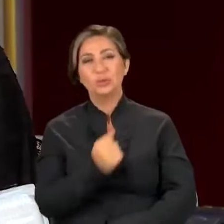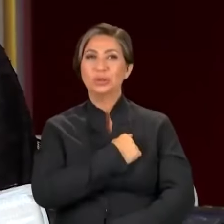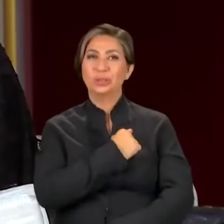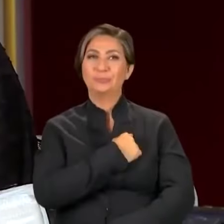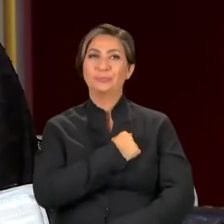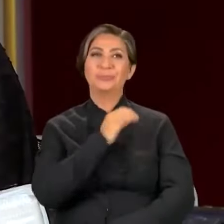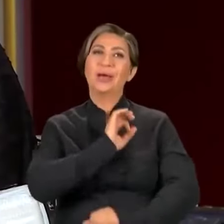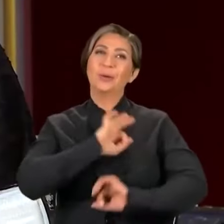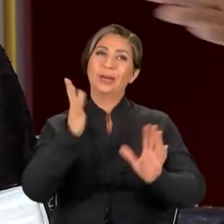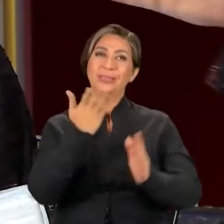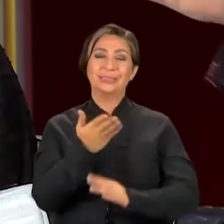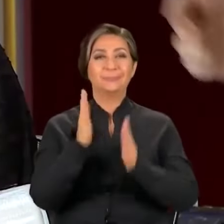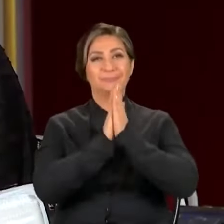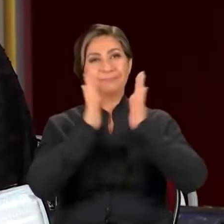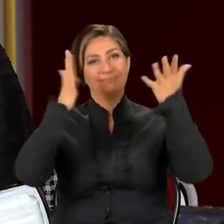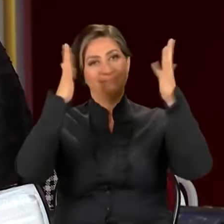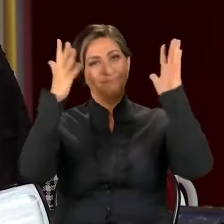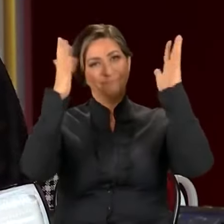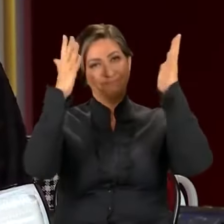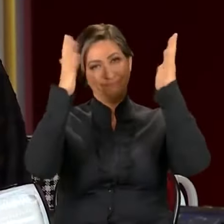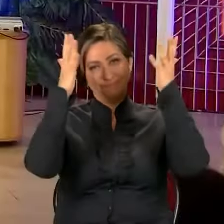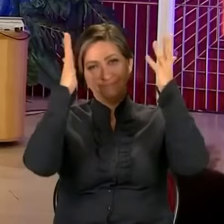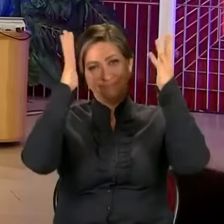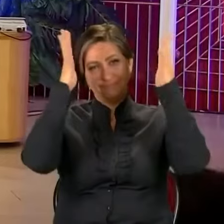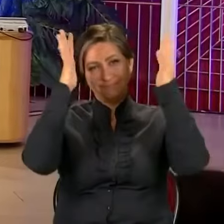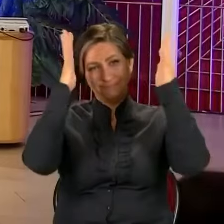efendim, harikuladesin. Pekala, alkışlayalım bu kızı.